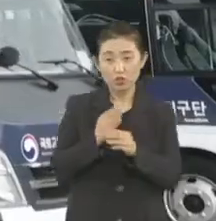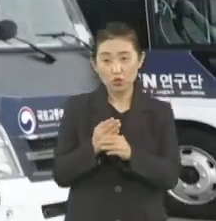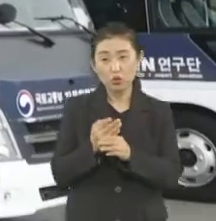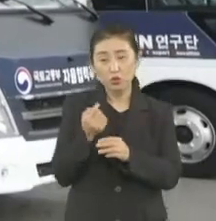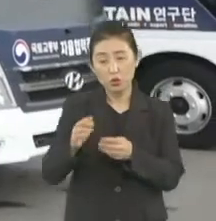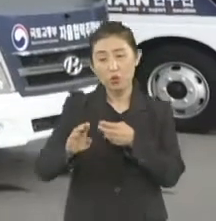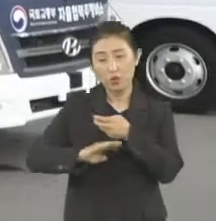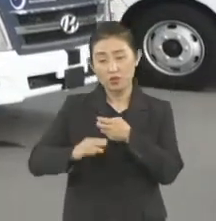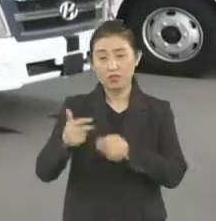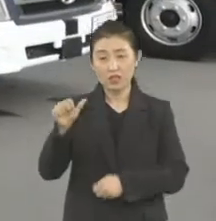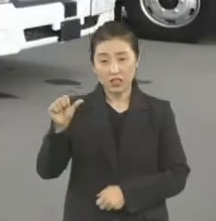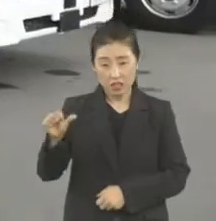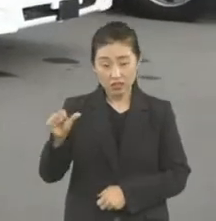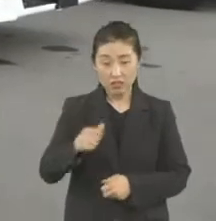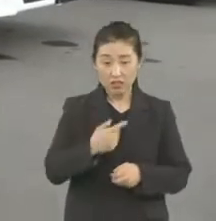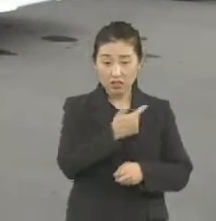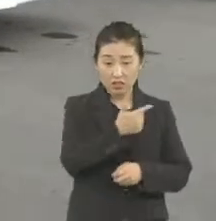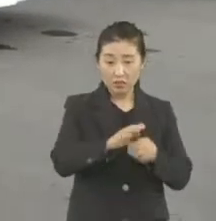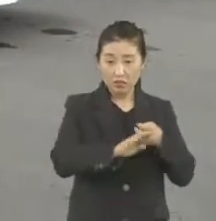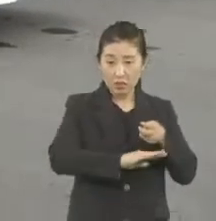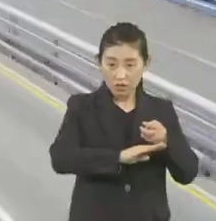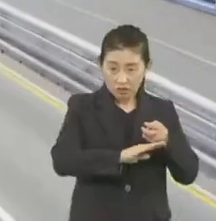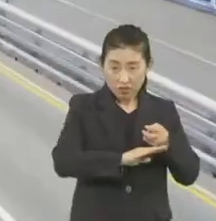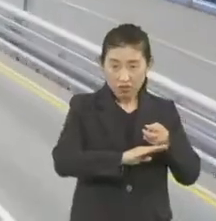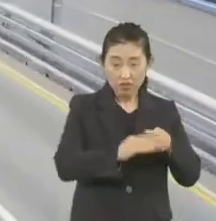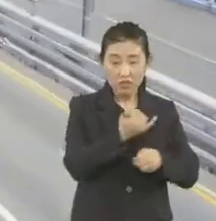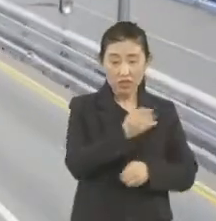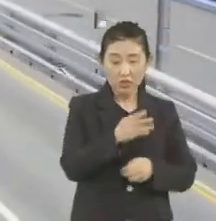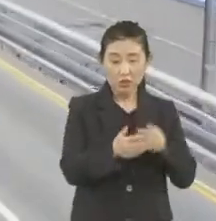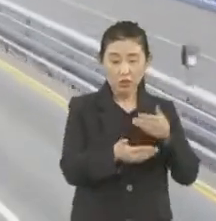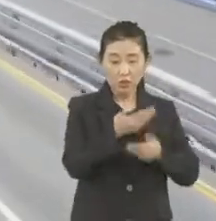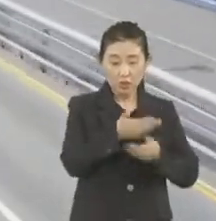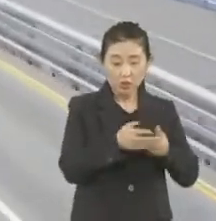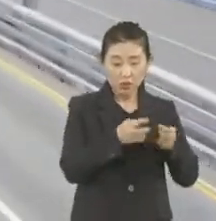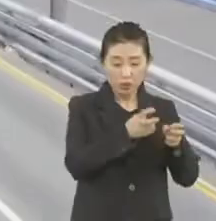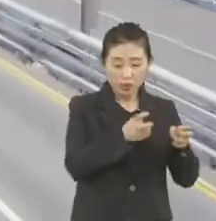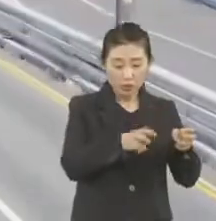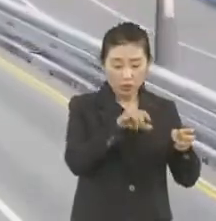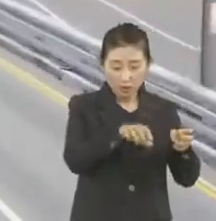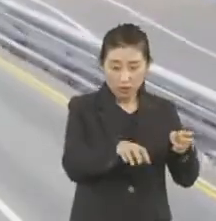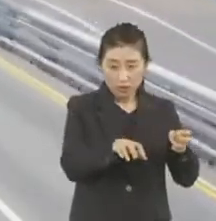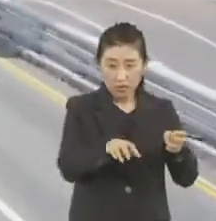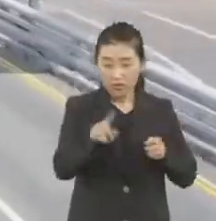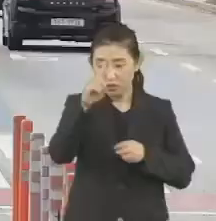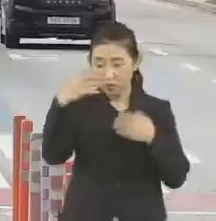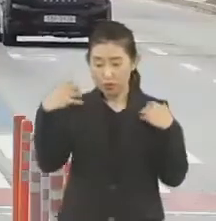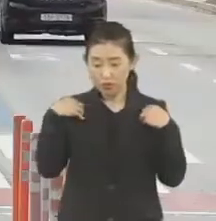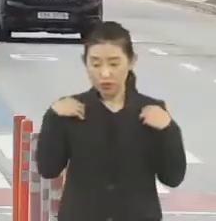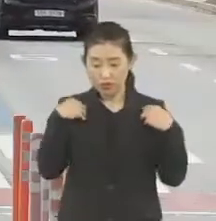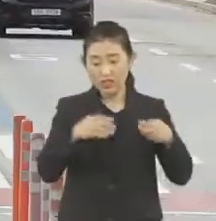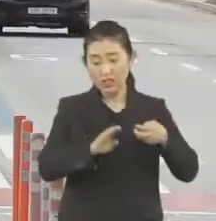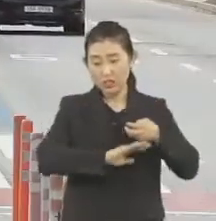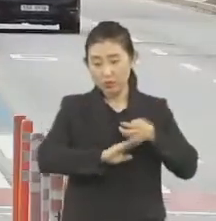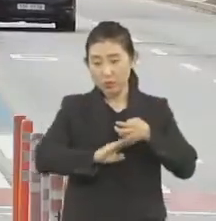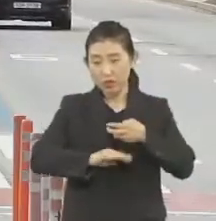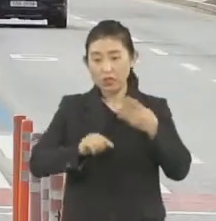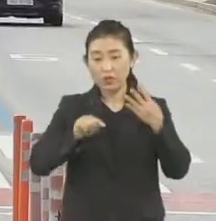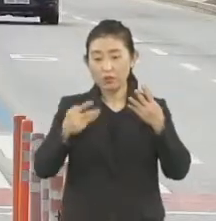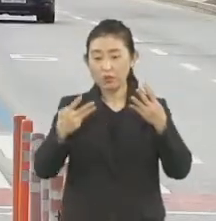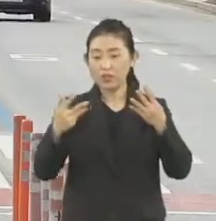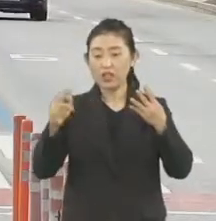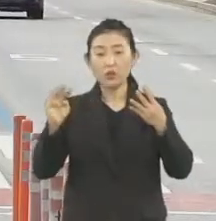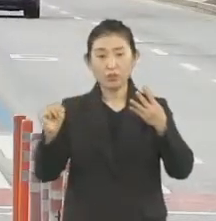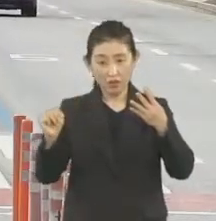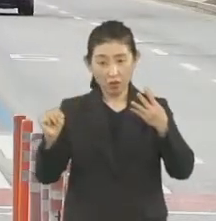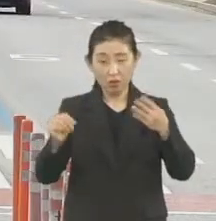버스 5대로 대형 버스가 BRT 노선인 세종고속 시외버스터미널에서 정부청사 북측까지 약